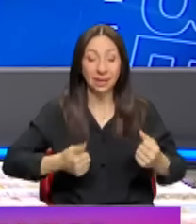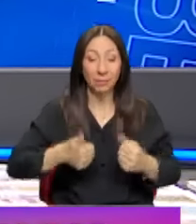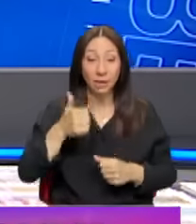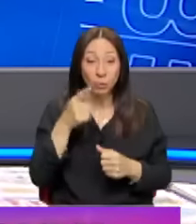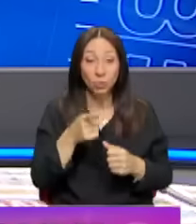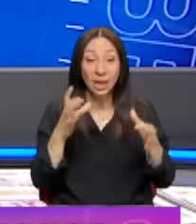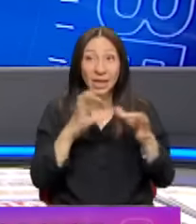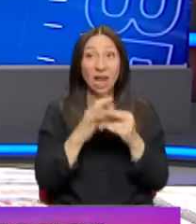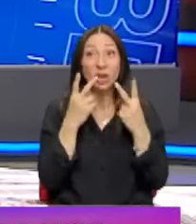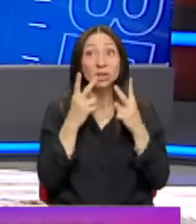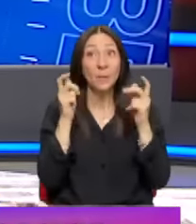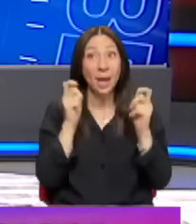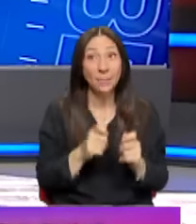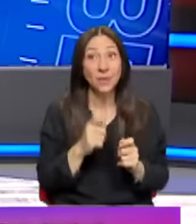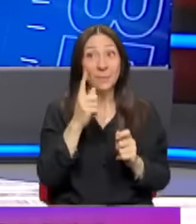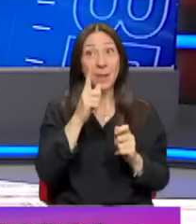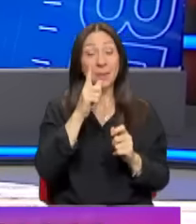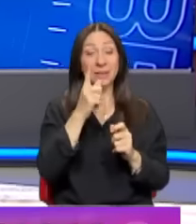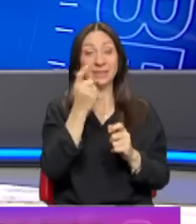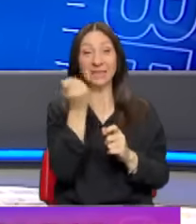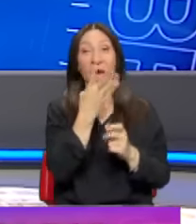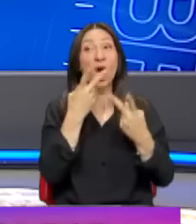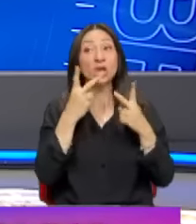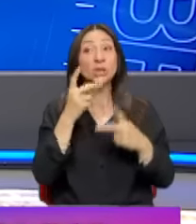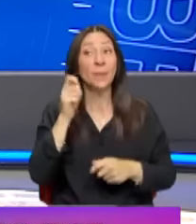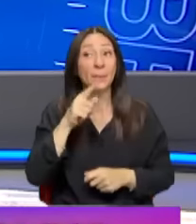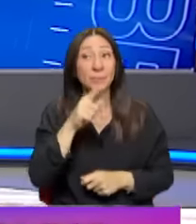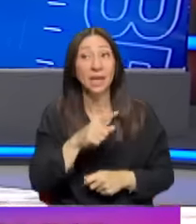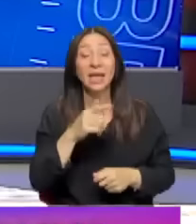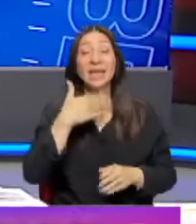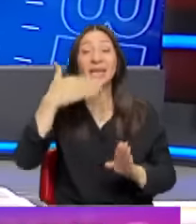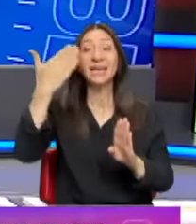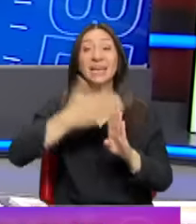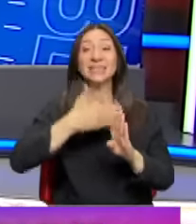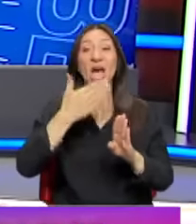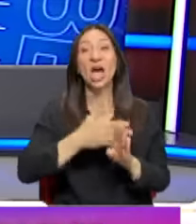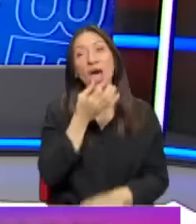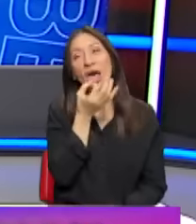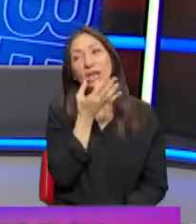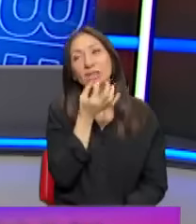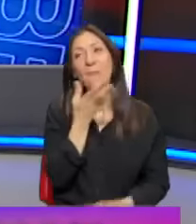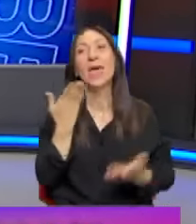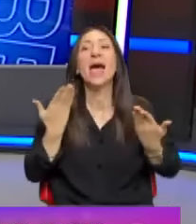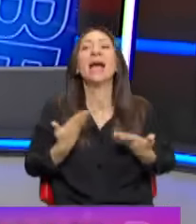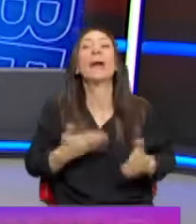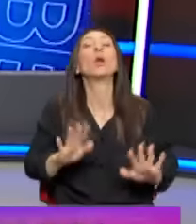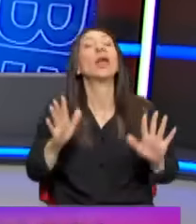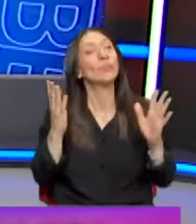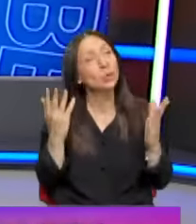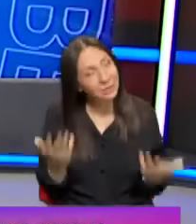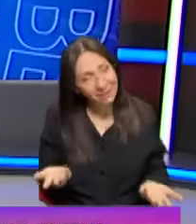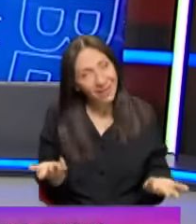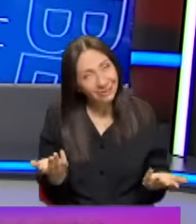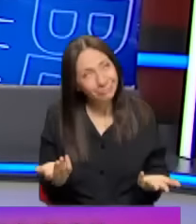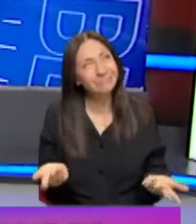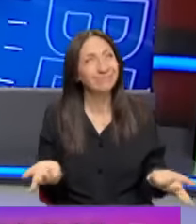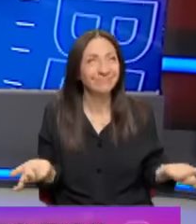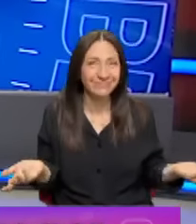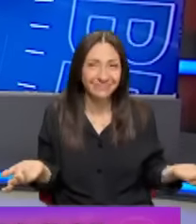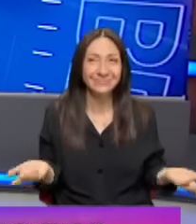bile bununla ilgili açıklama yaptı. Bir bilanço açıkladı. Kasaplar acemiliği kabul etmiyor olsa da